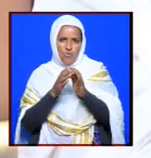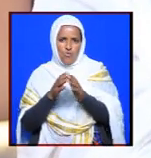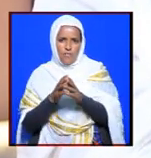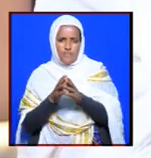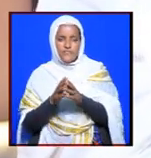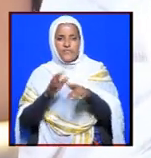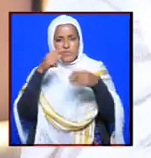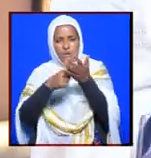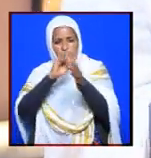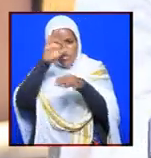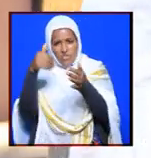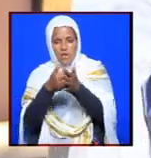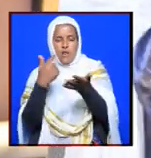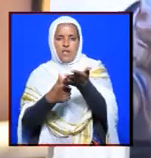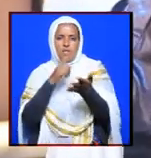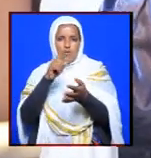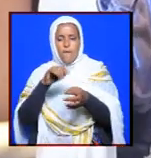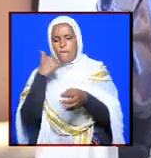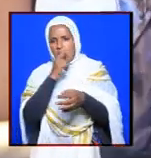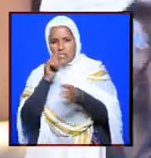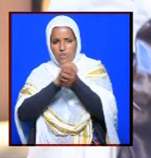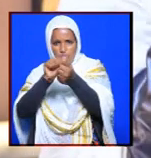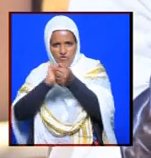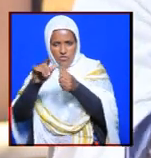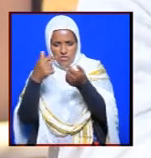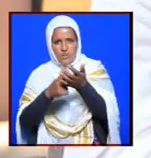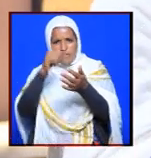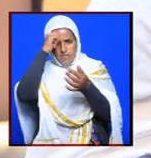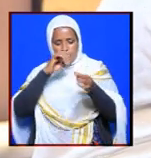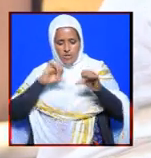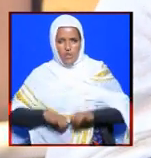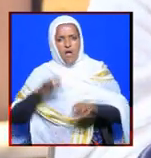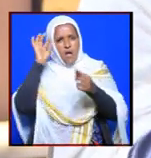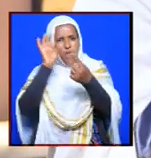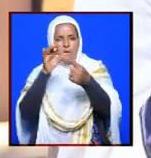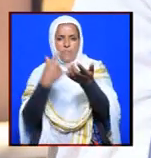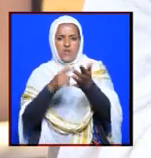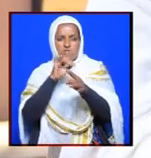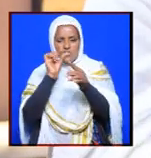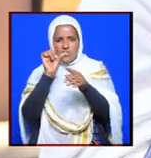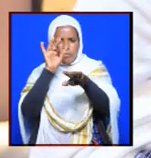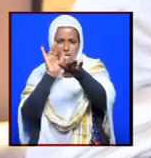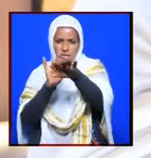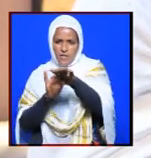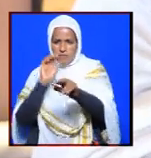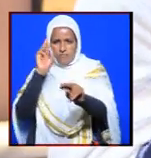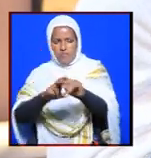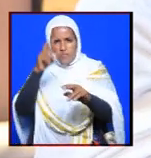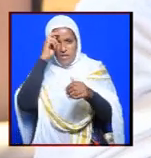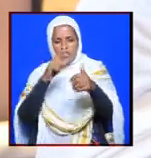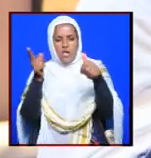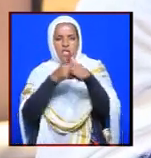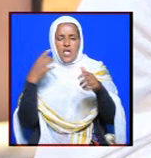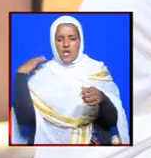ጥፋቱ ሊያስቆጫቸው። እና በአጠቃላይ ይሄ ነው ማንነትን ማጥፋት ነው። እና የተሐድሶ ግብና ዓላማ ይሄ ነው። ትንሽ በነጥብ በነጥብ ለማስቀመጥ